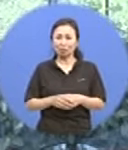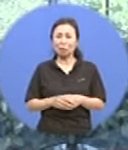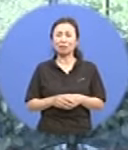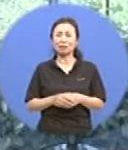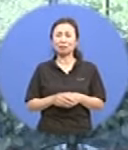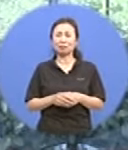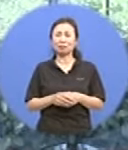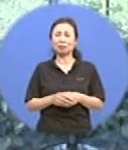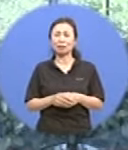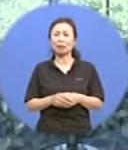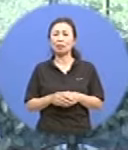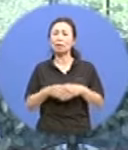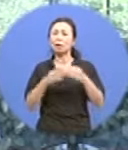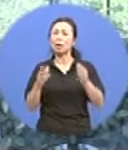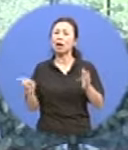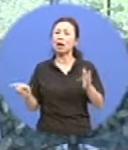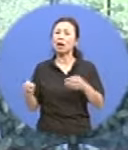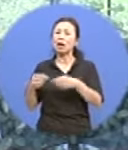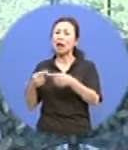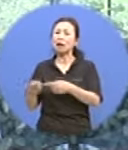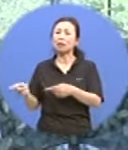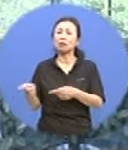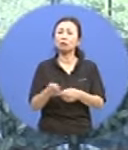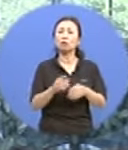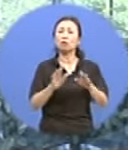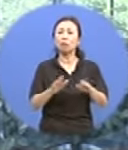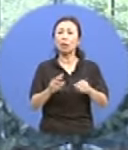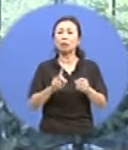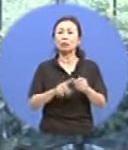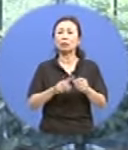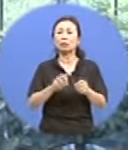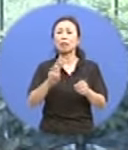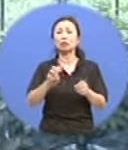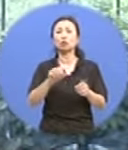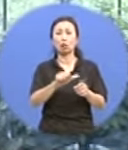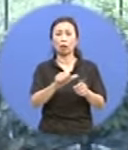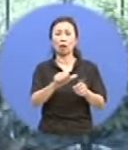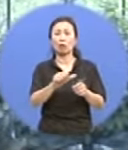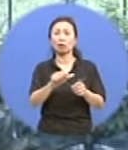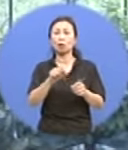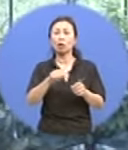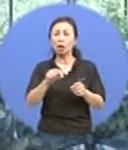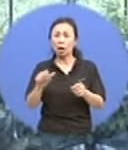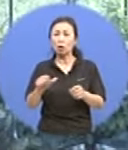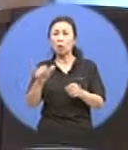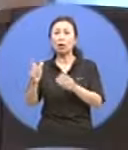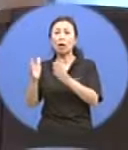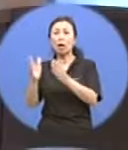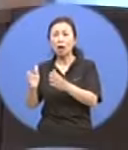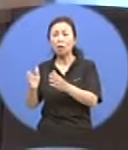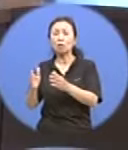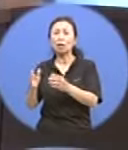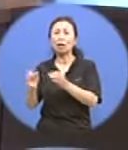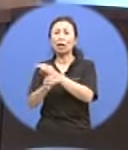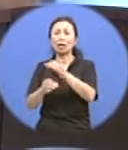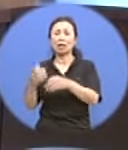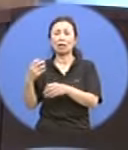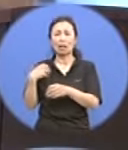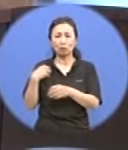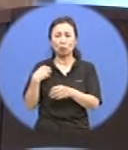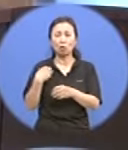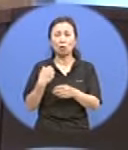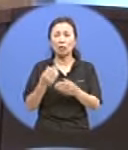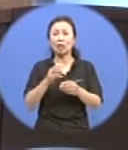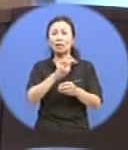5年間携わりましたんで、30年間研究と、そのうちの23年間和歌山ですから。 お家も